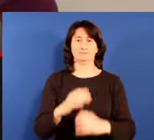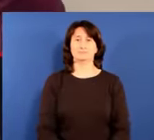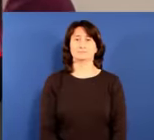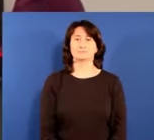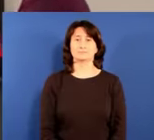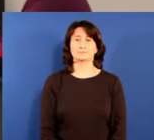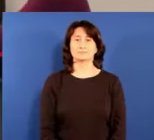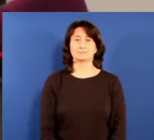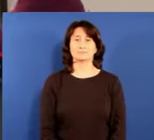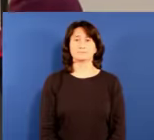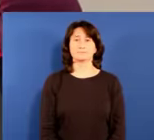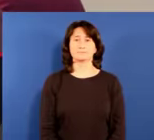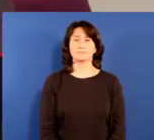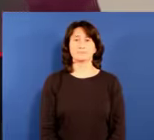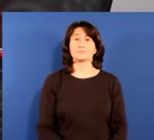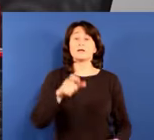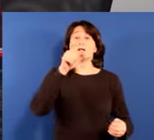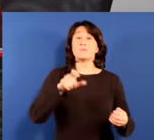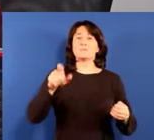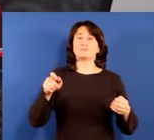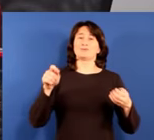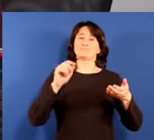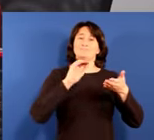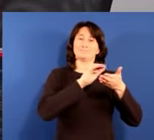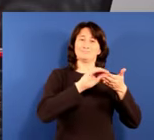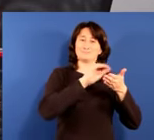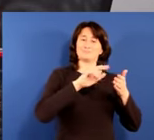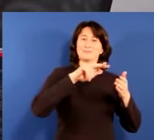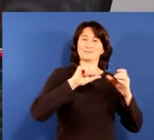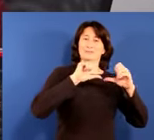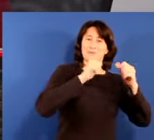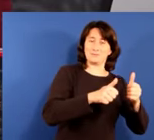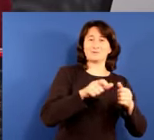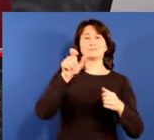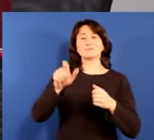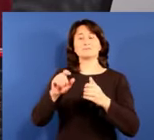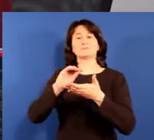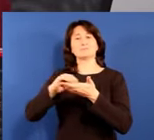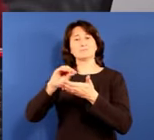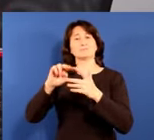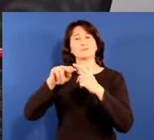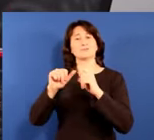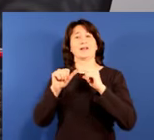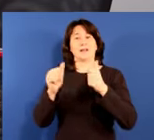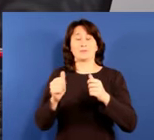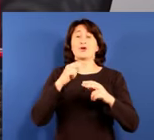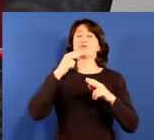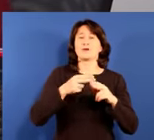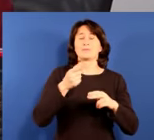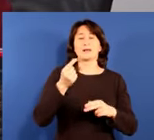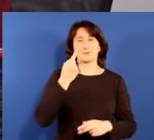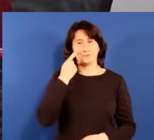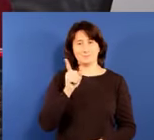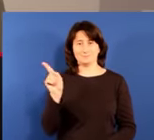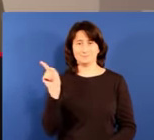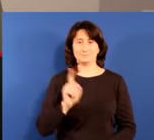zioten. Sari banaketa ekitaldian, Mireño Sune Aristondok parte hartzaileei eskerrak eman dizkie, aurten 57